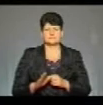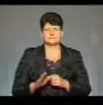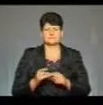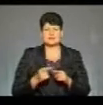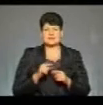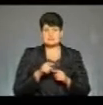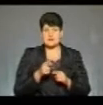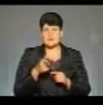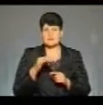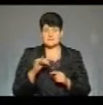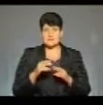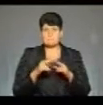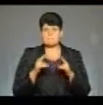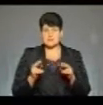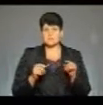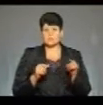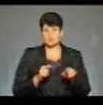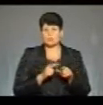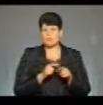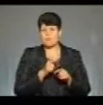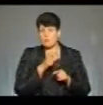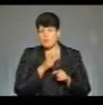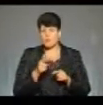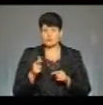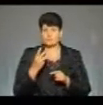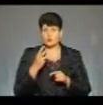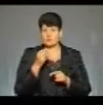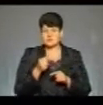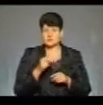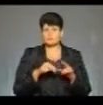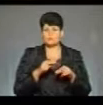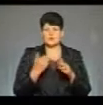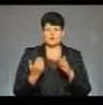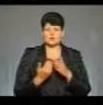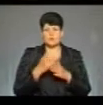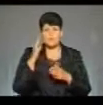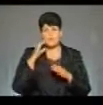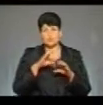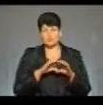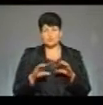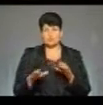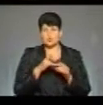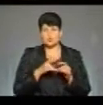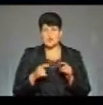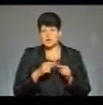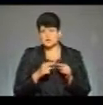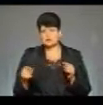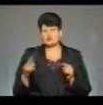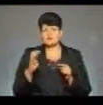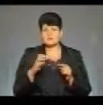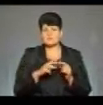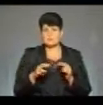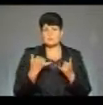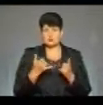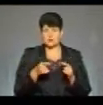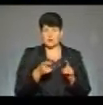Це Гаївський міст. Тут протягом 3 місяців будували новий водопровід протяжністю 400 метрів. І сьогодні